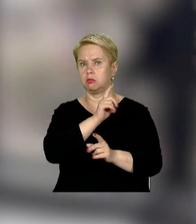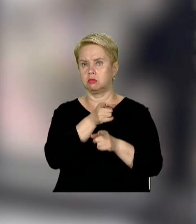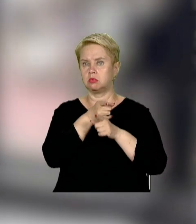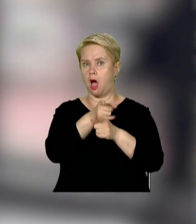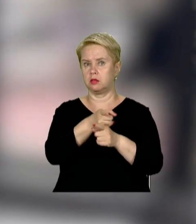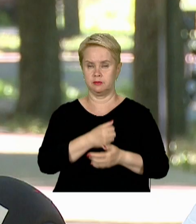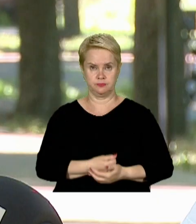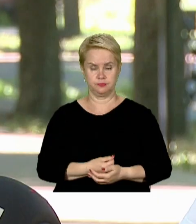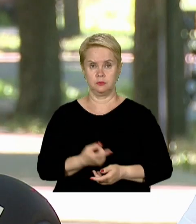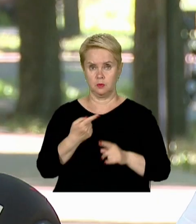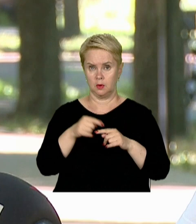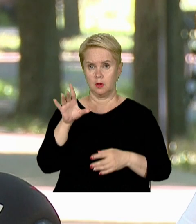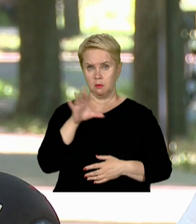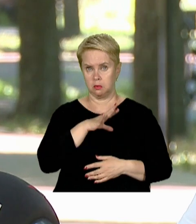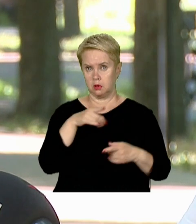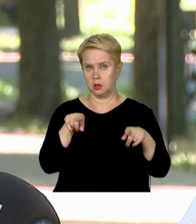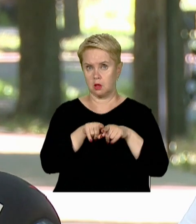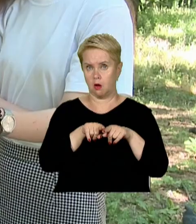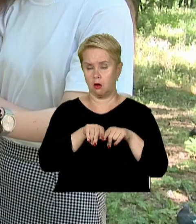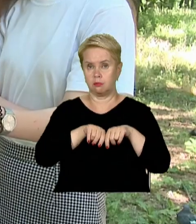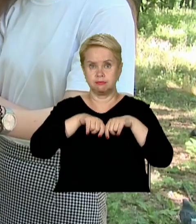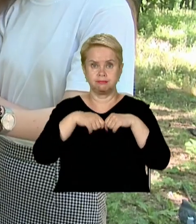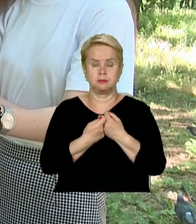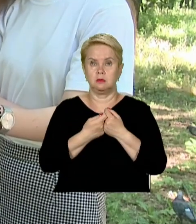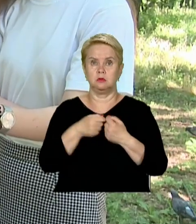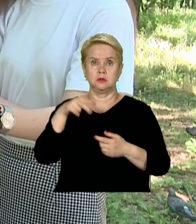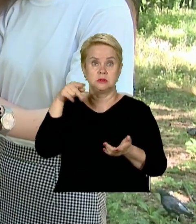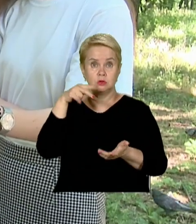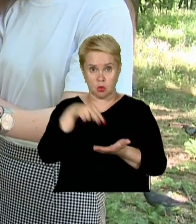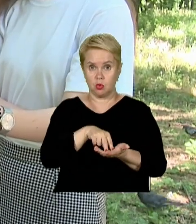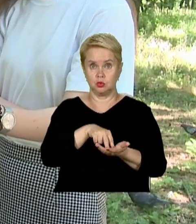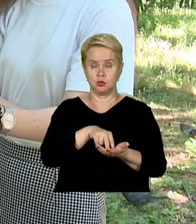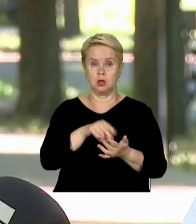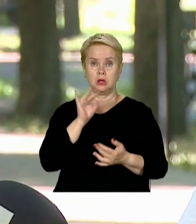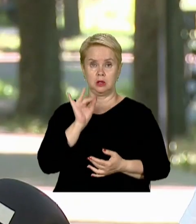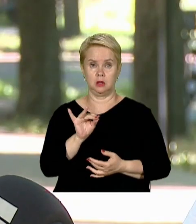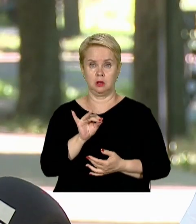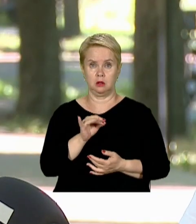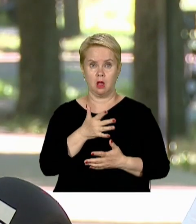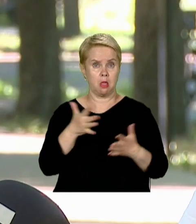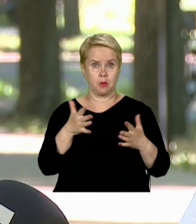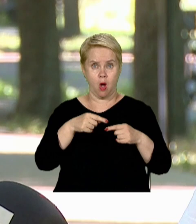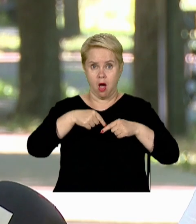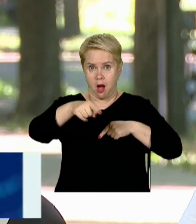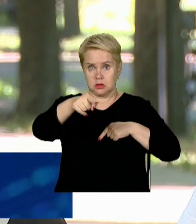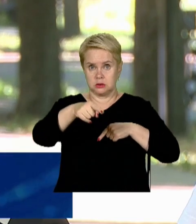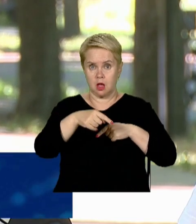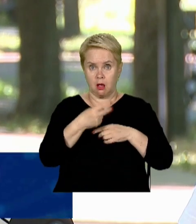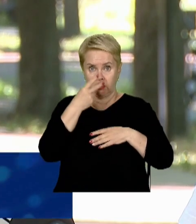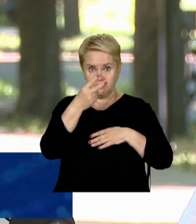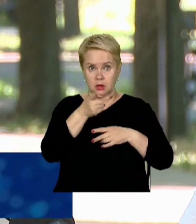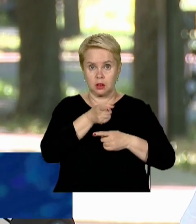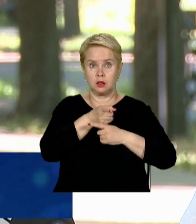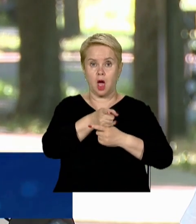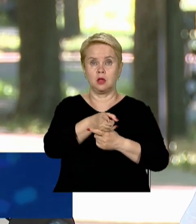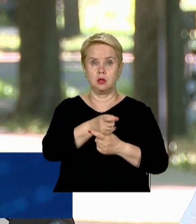танків. І це от був, мабуть, такий прям переломний для мене момент. Стоїш ти, і от буквально на небольшому розстоянні від тебе проїжджають